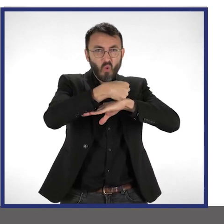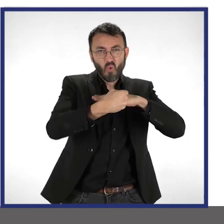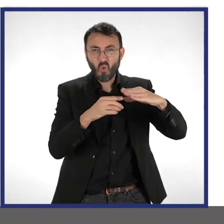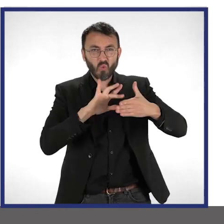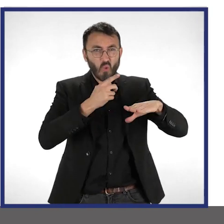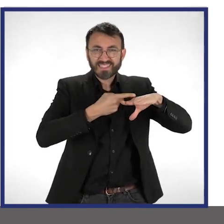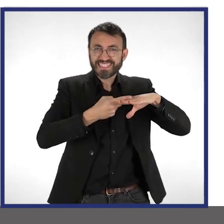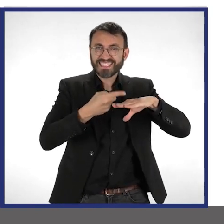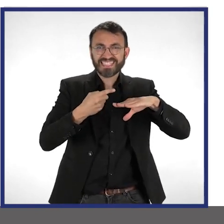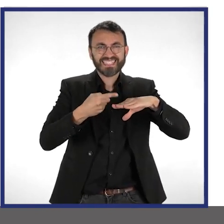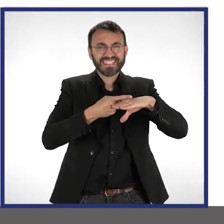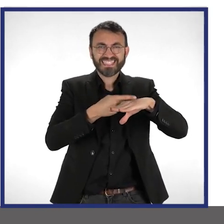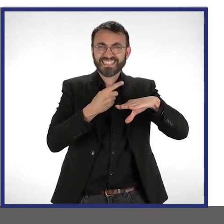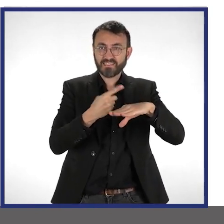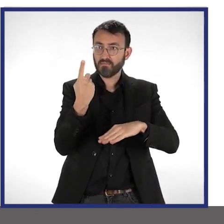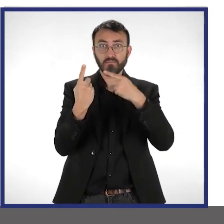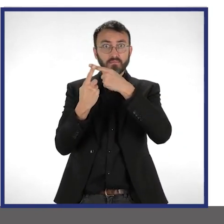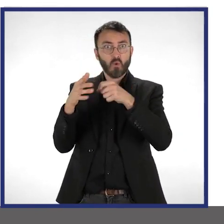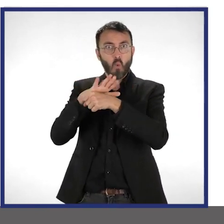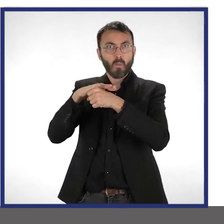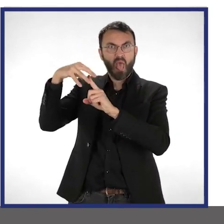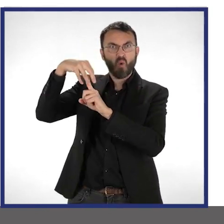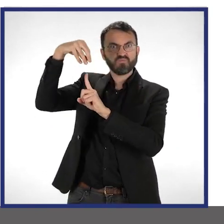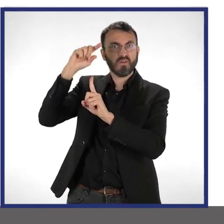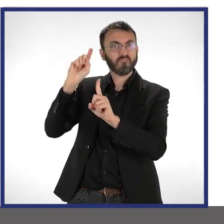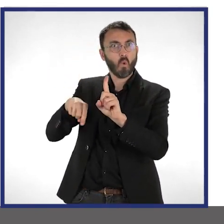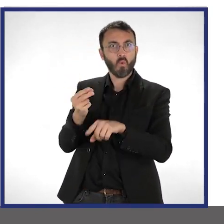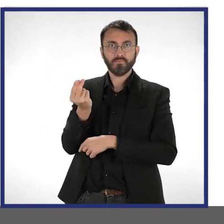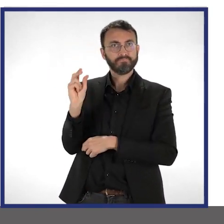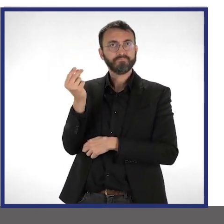endroits, jusqu'à ce que la partie striée soit complètement recouverte.